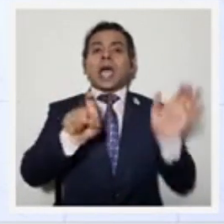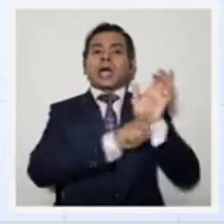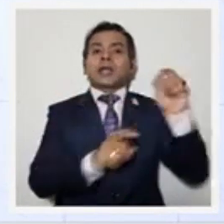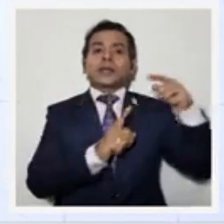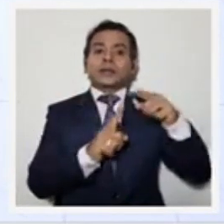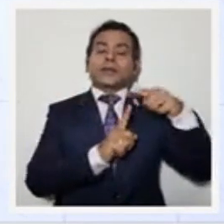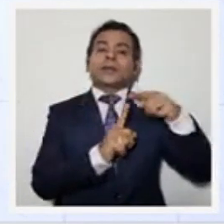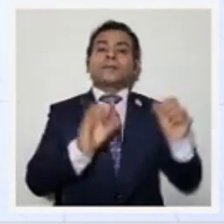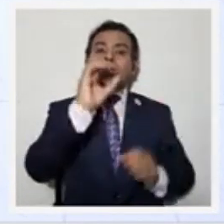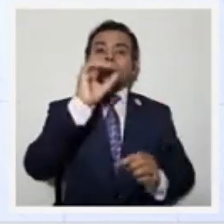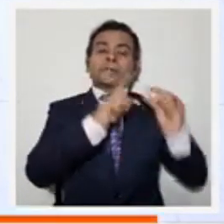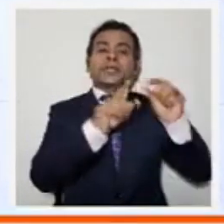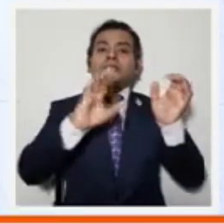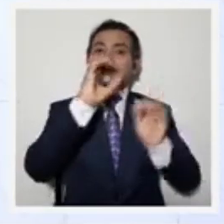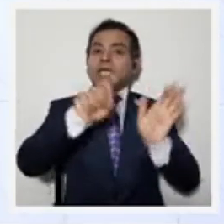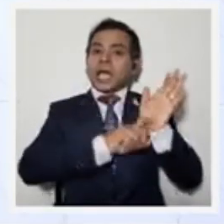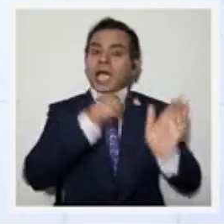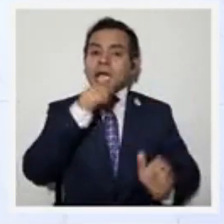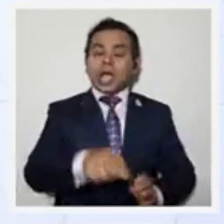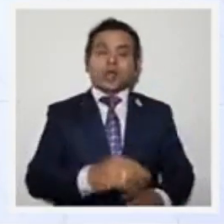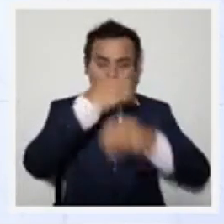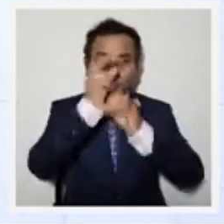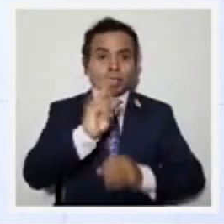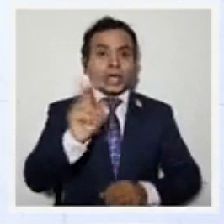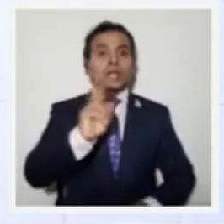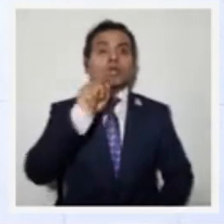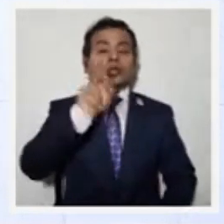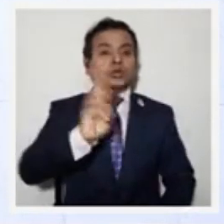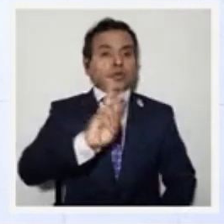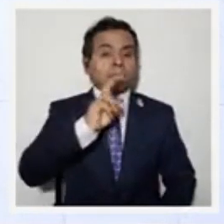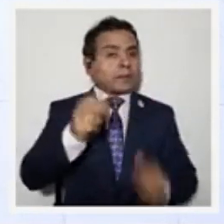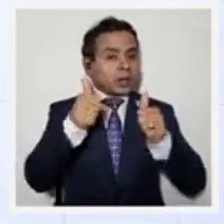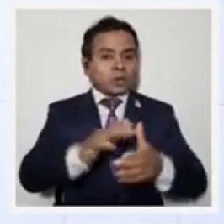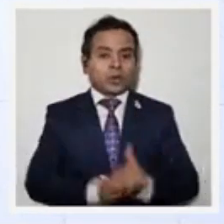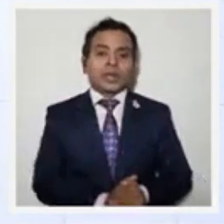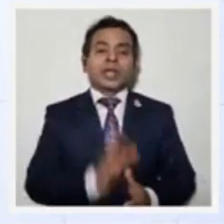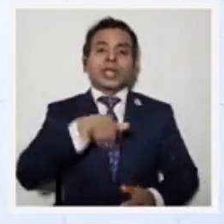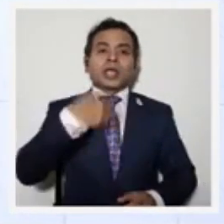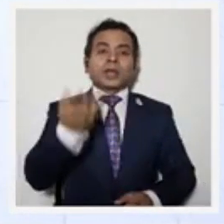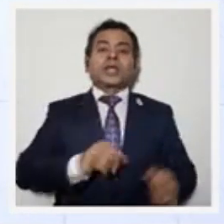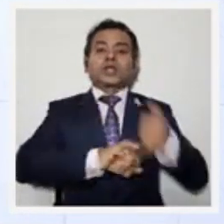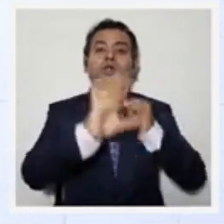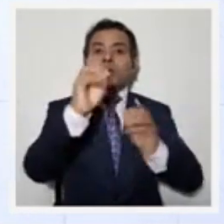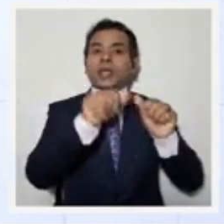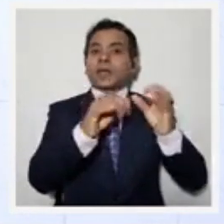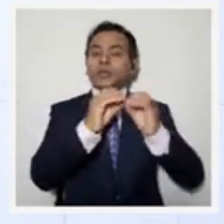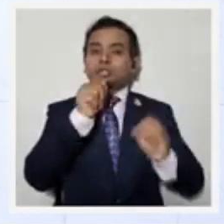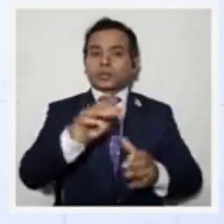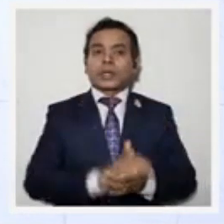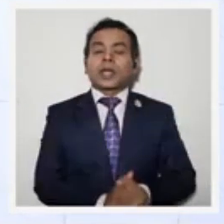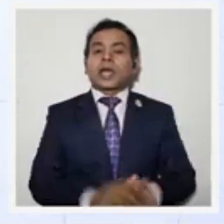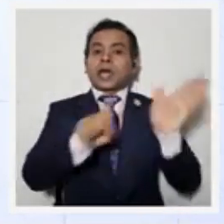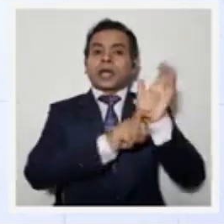হলে, 24 ঘন্টার ব্যবধানে পরপর দুটি আরটিপিসিআর পরীক্ষার ফলাফল নেগেটিভ হলে,